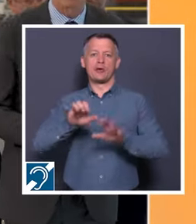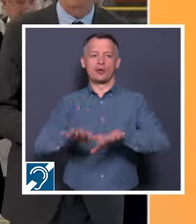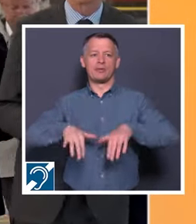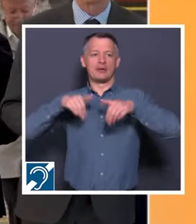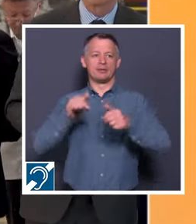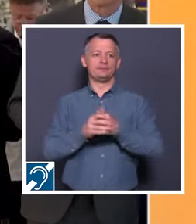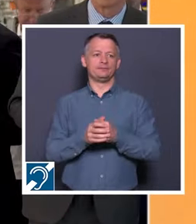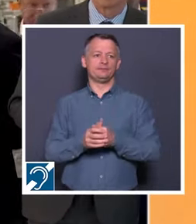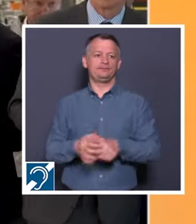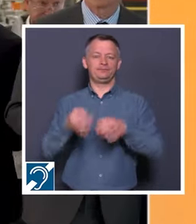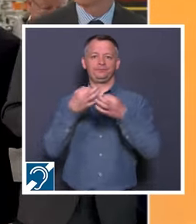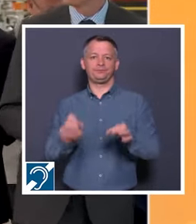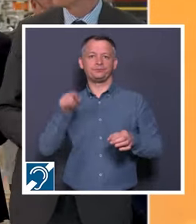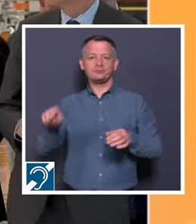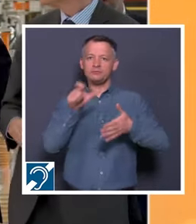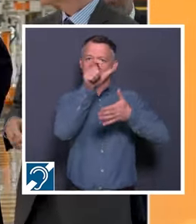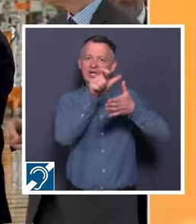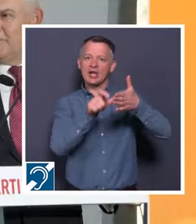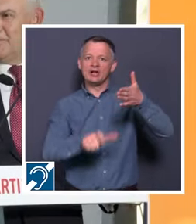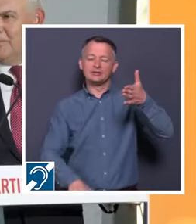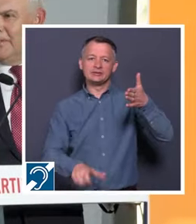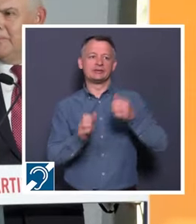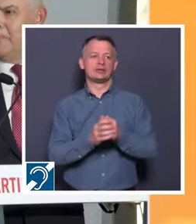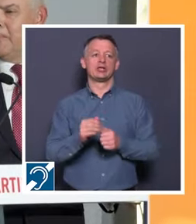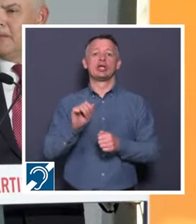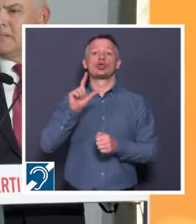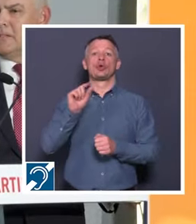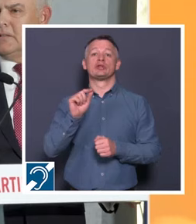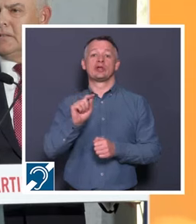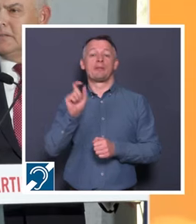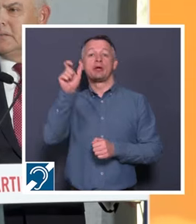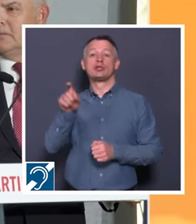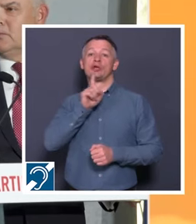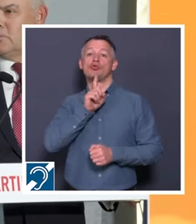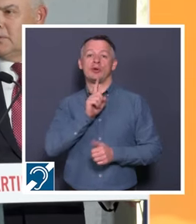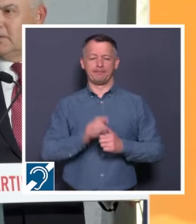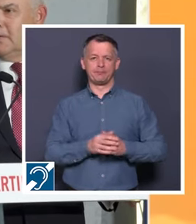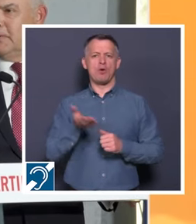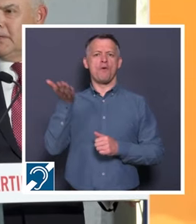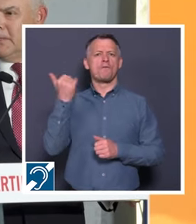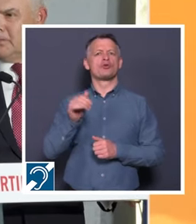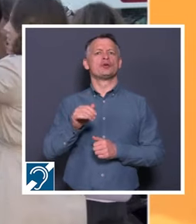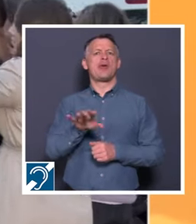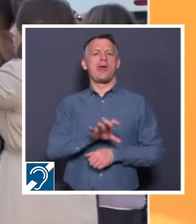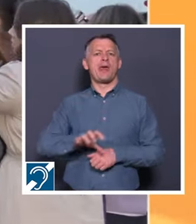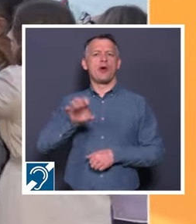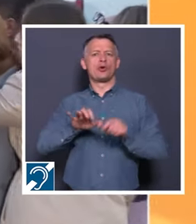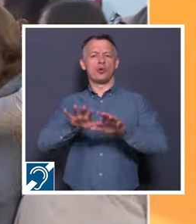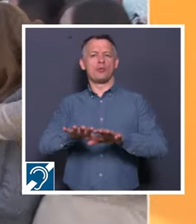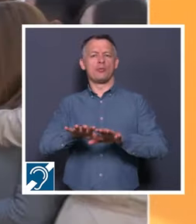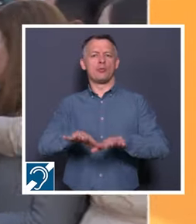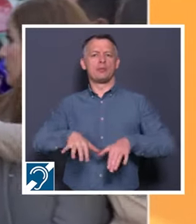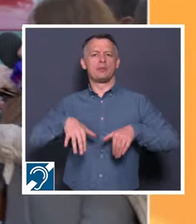fi pe această listă, cel puțin pe lista eligibilă de 20 de nume, foști eurodeputați care